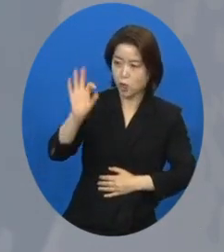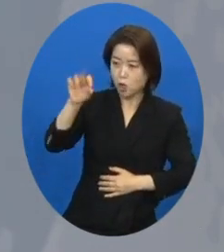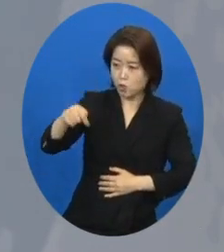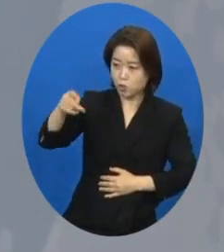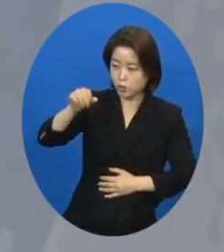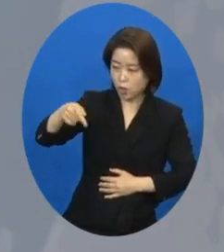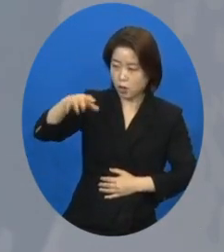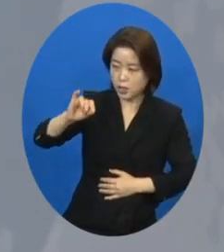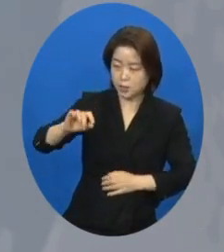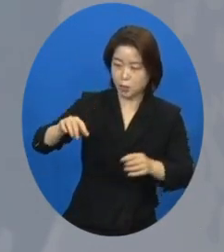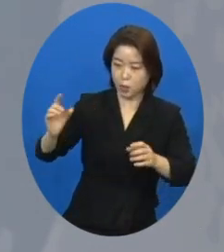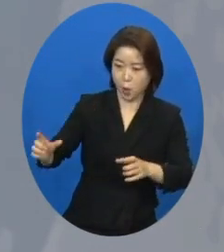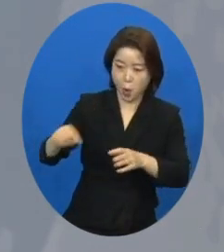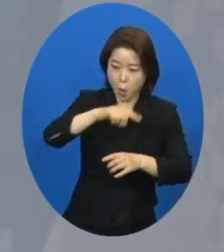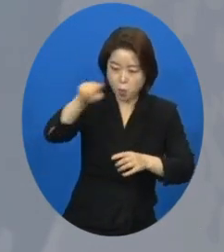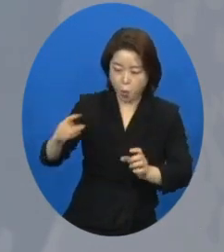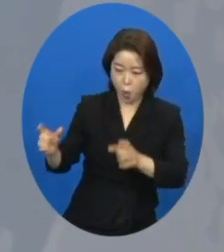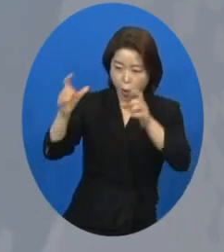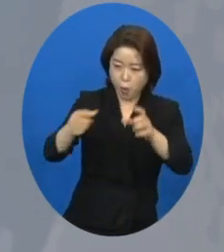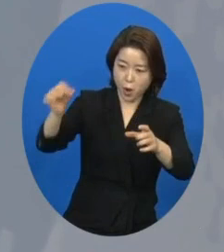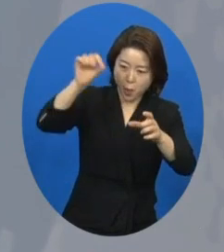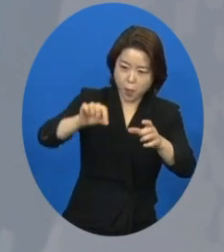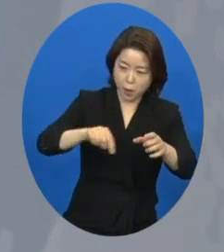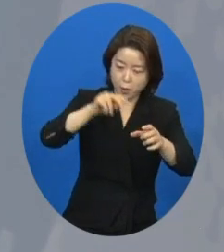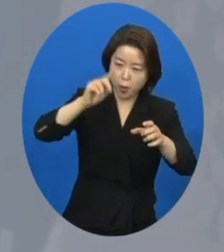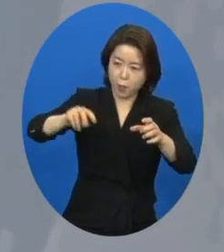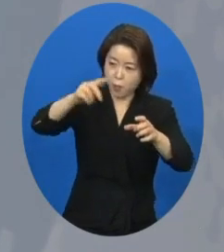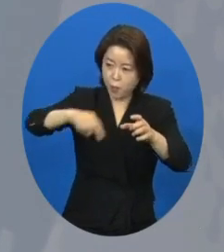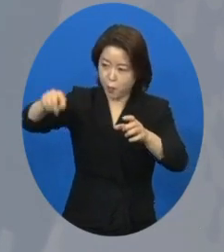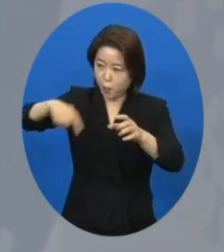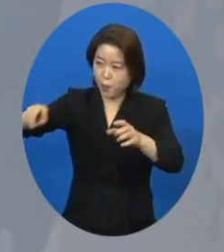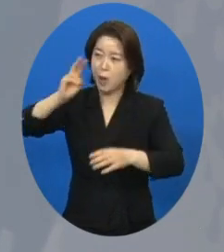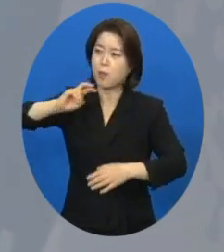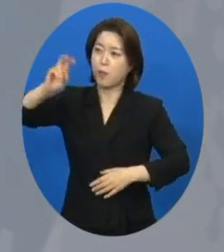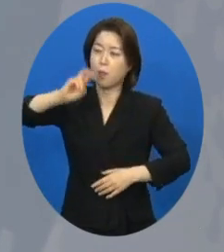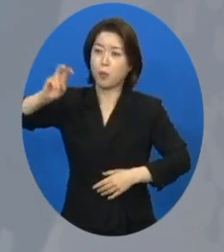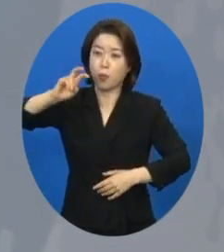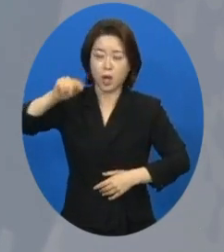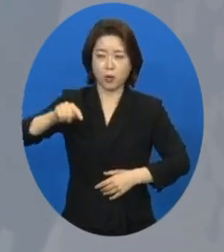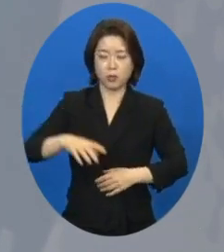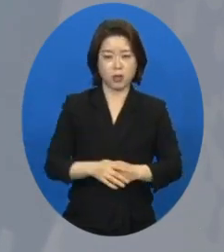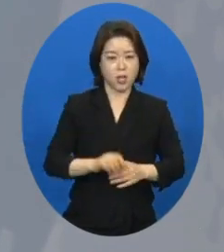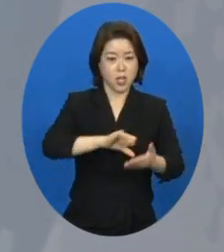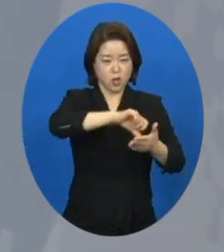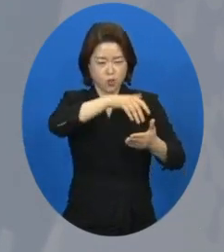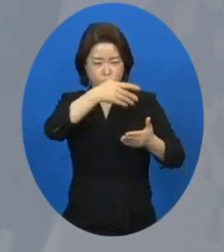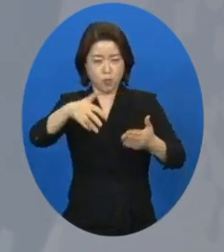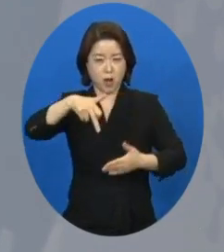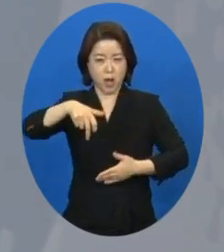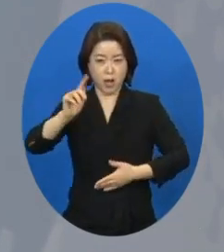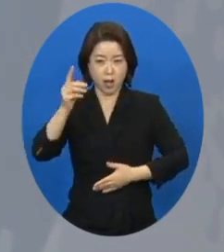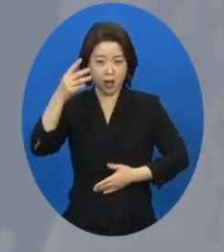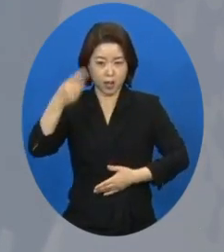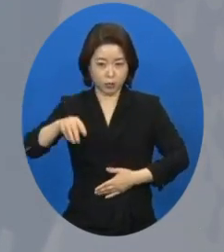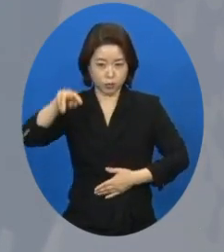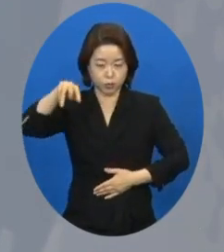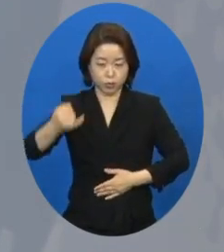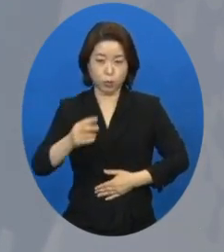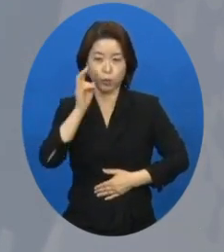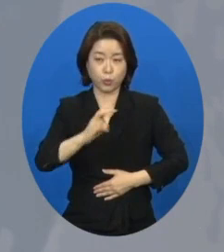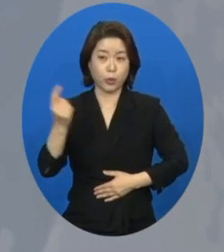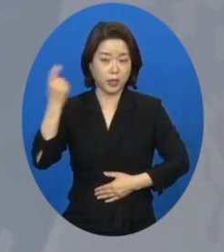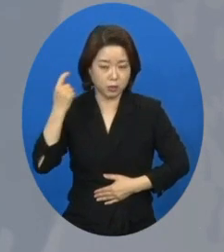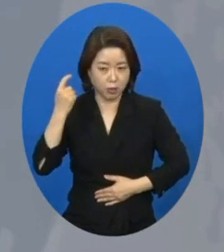그 유성기로 당대의 명성이 높았던 카루소의 노래를 듣게 되었다. 그 순간을 헤이즈는